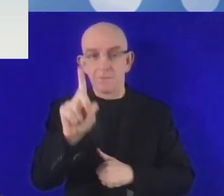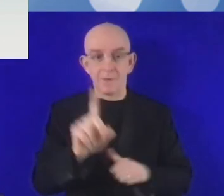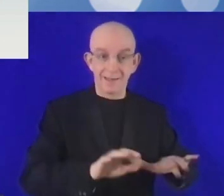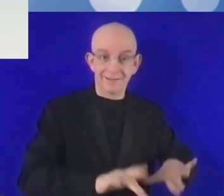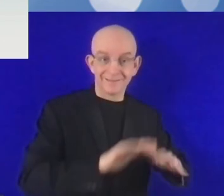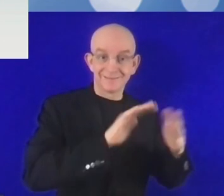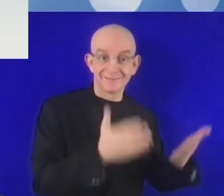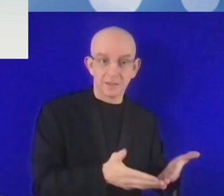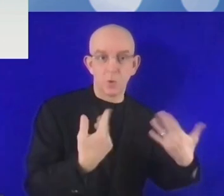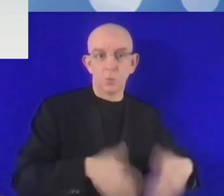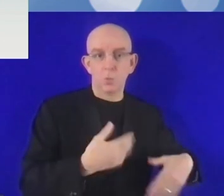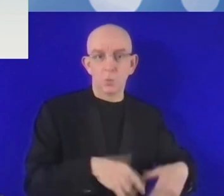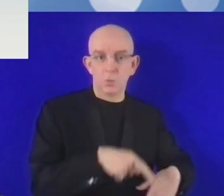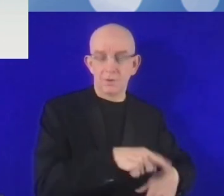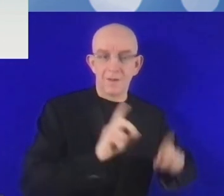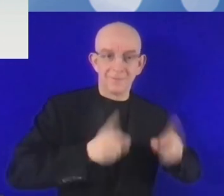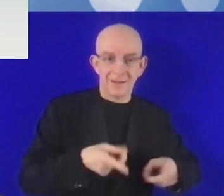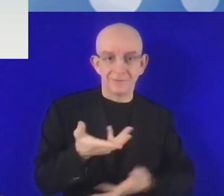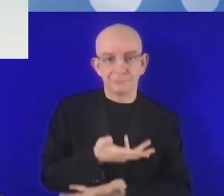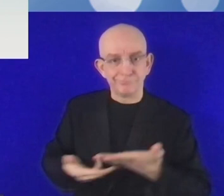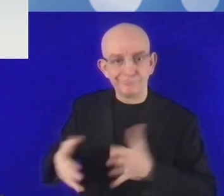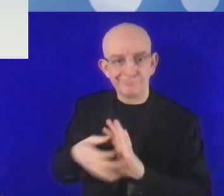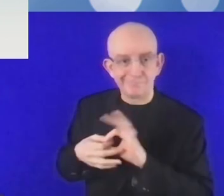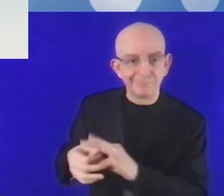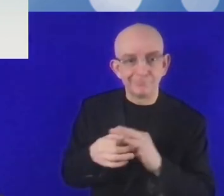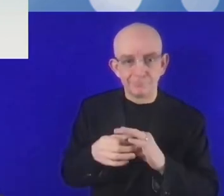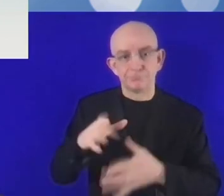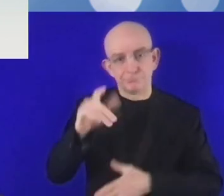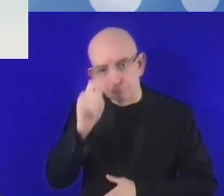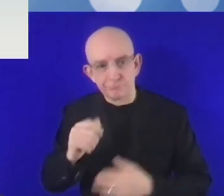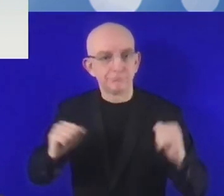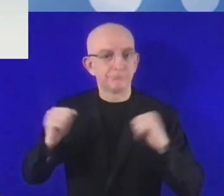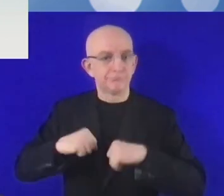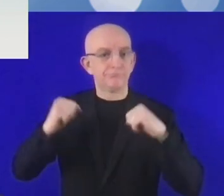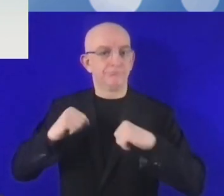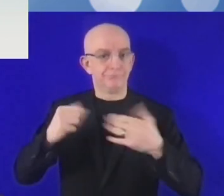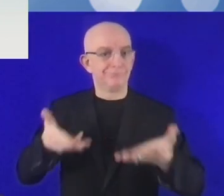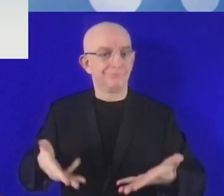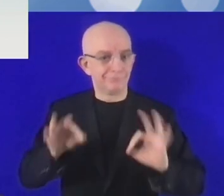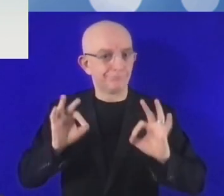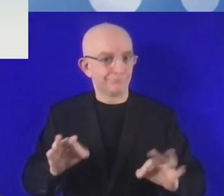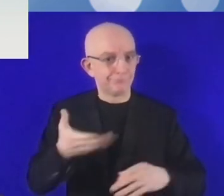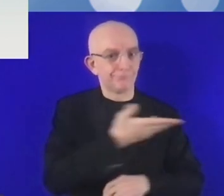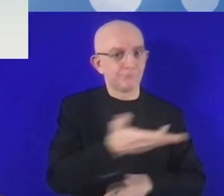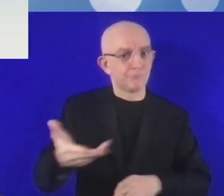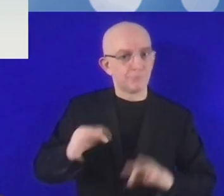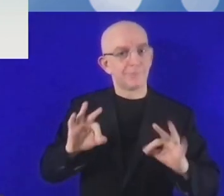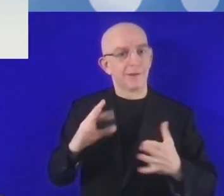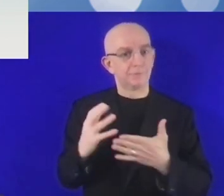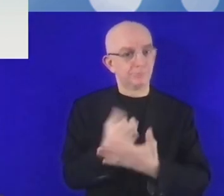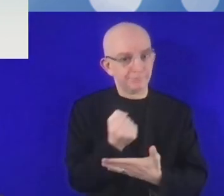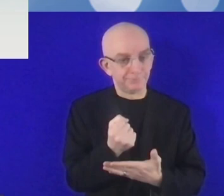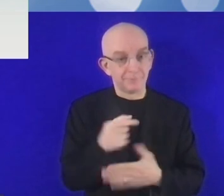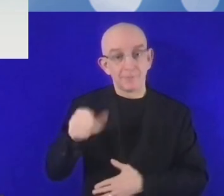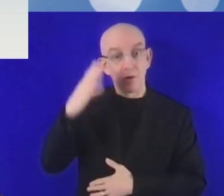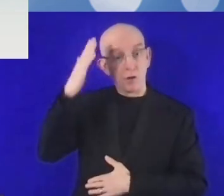这个数据的交流那么多，这些公司并没有让这个网络有什么中断，这